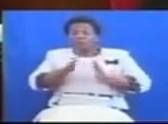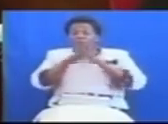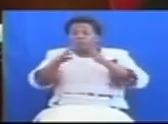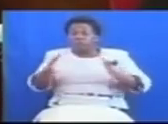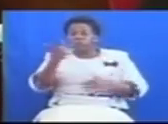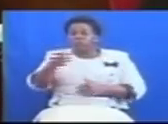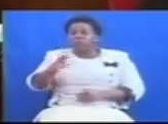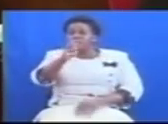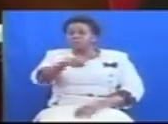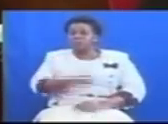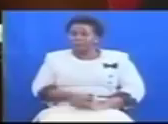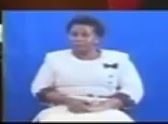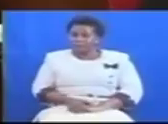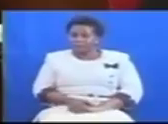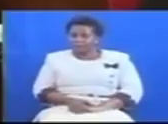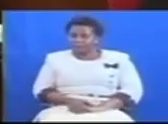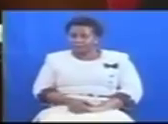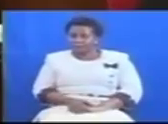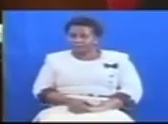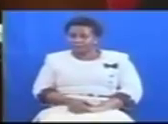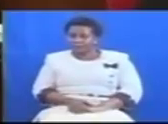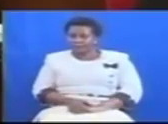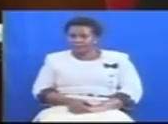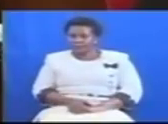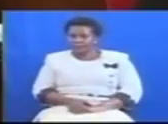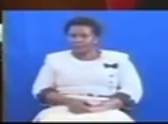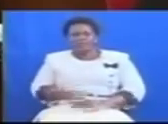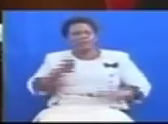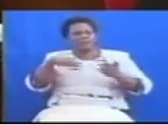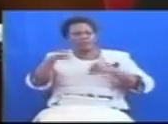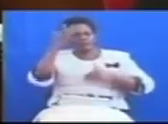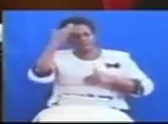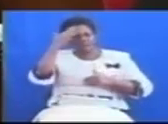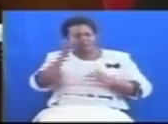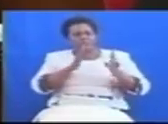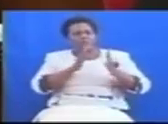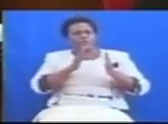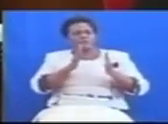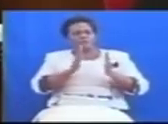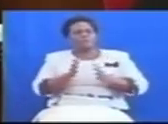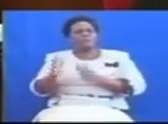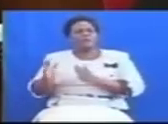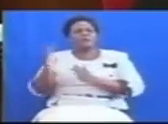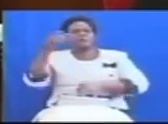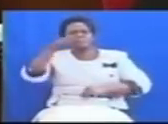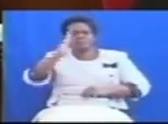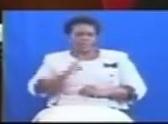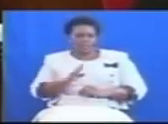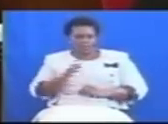na chanzo cha maji ya Mbwinji. Naomba kujua mpango wa serikali juu ya kutoa fedha